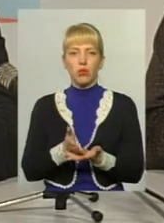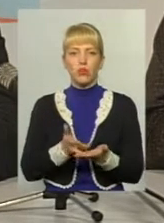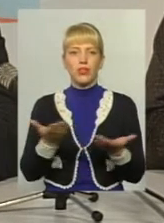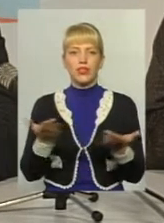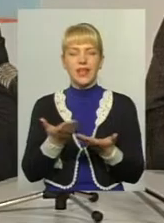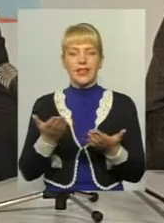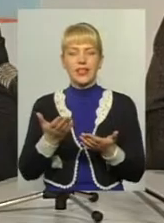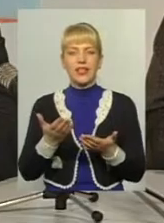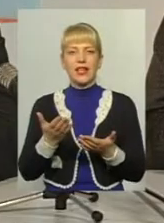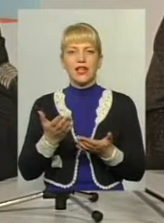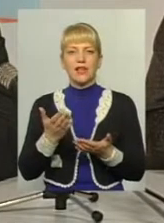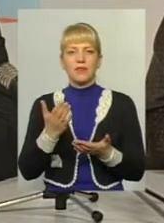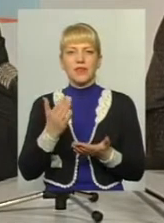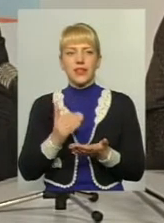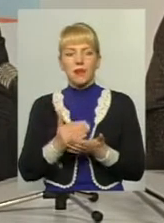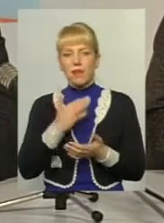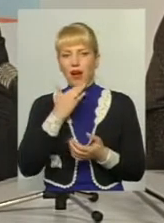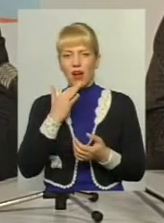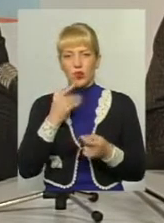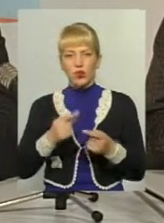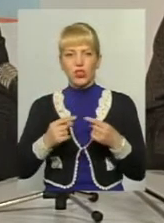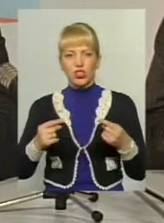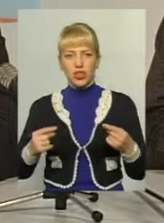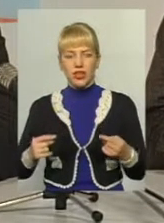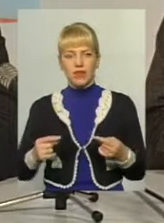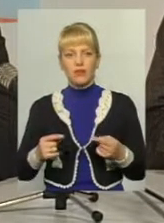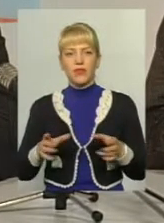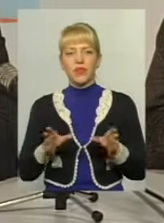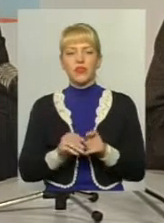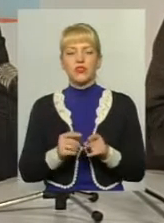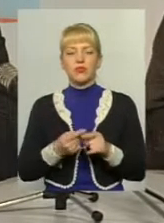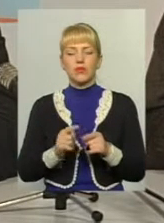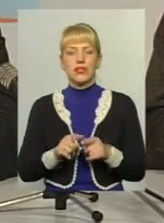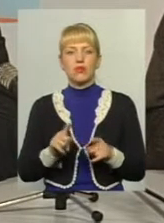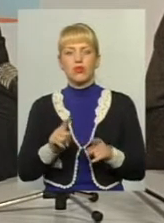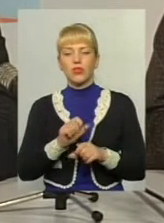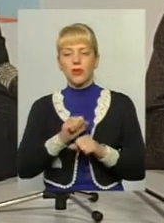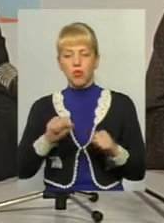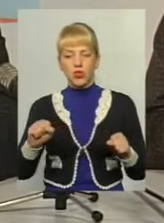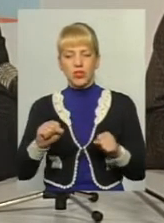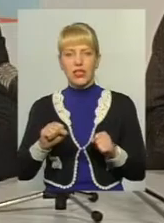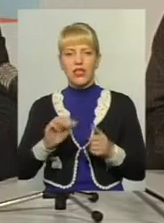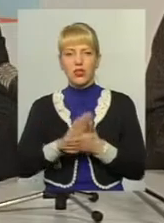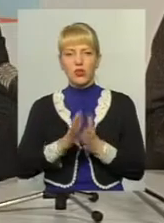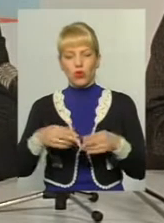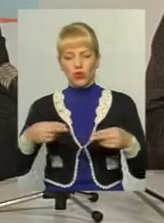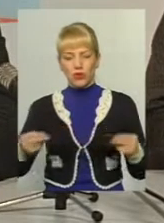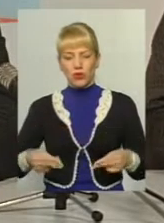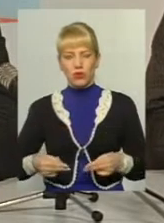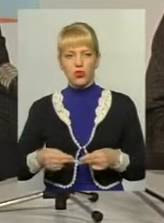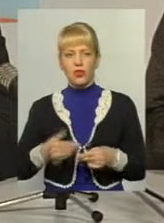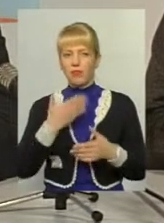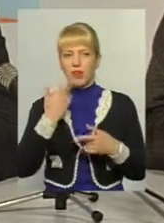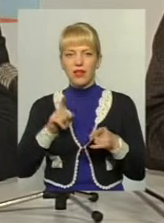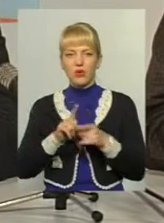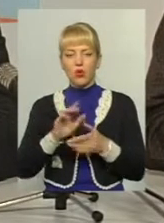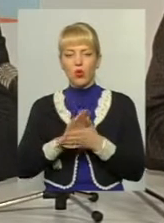впорядкування тої ситуації не прийняті інші закони. Зокрема, не прийнятий на сьогоднішній закон про